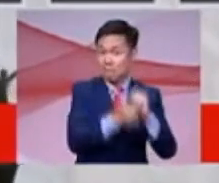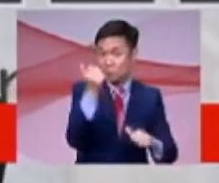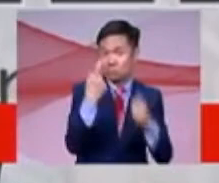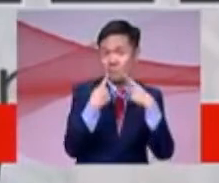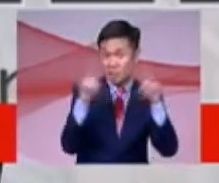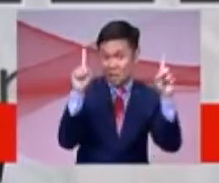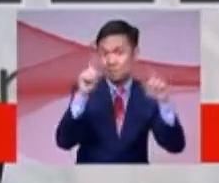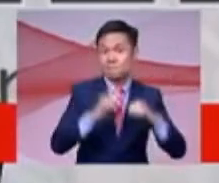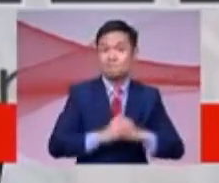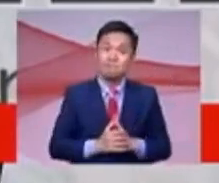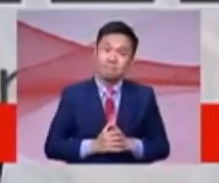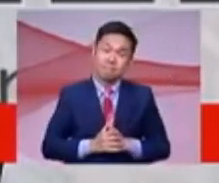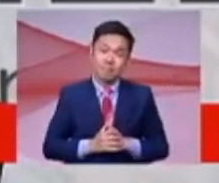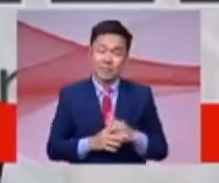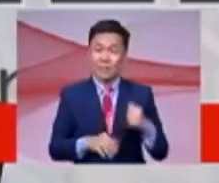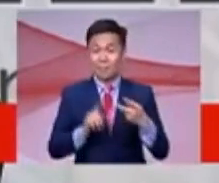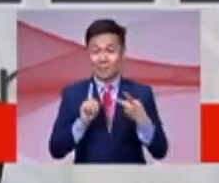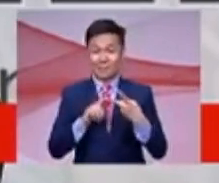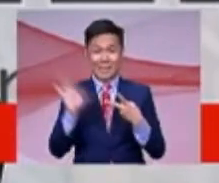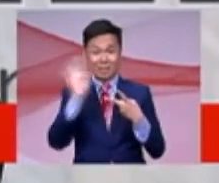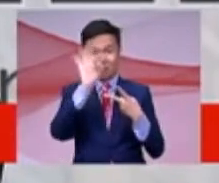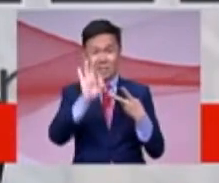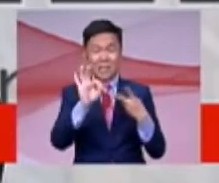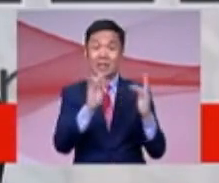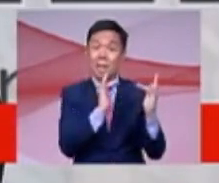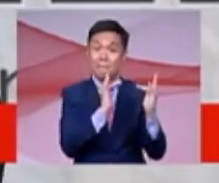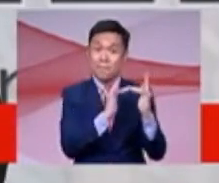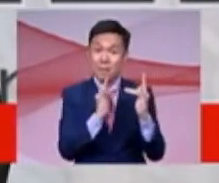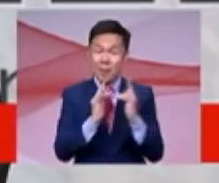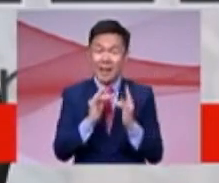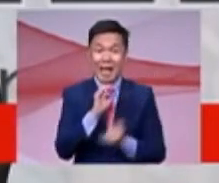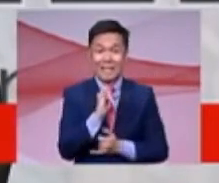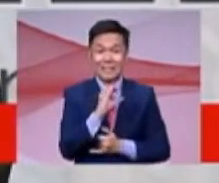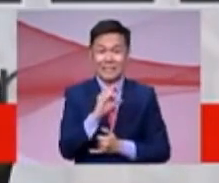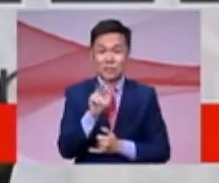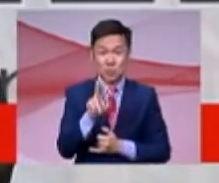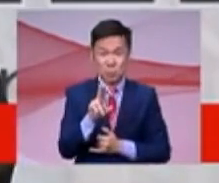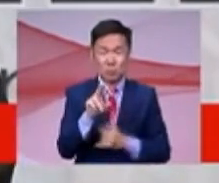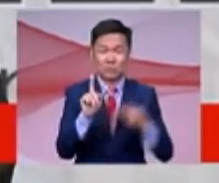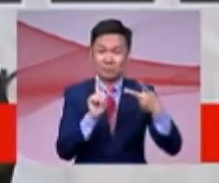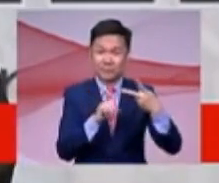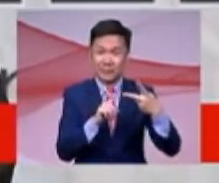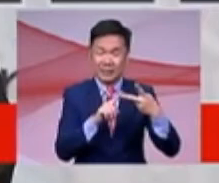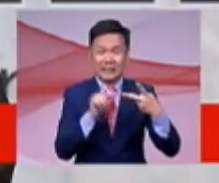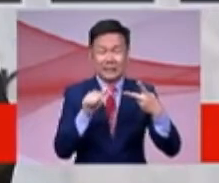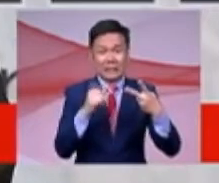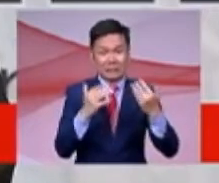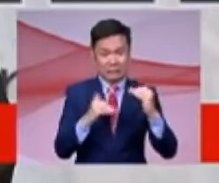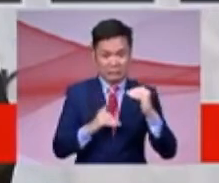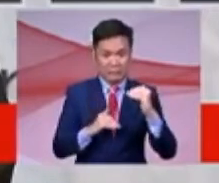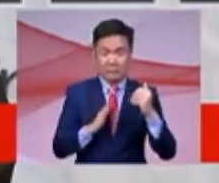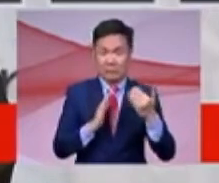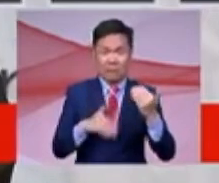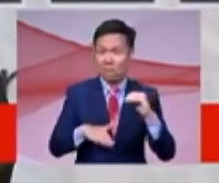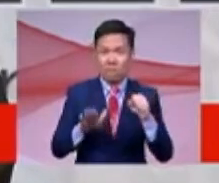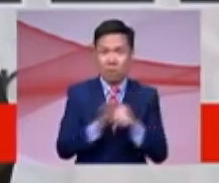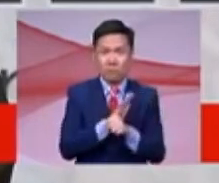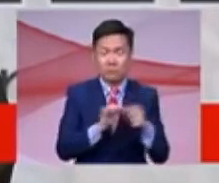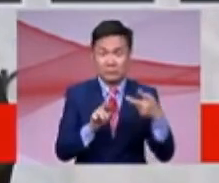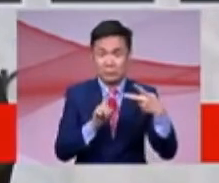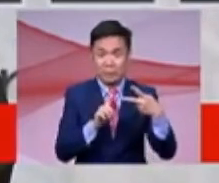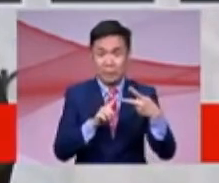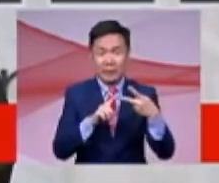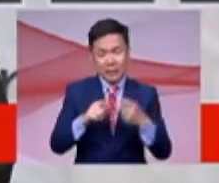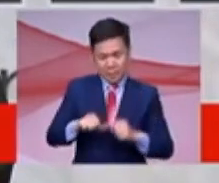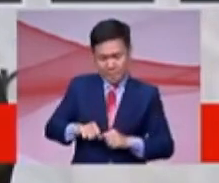kedua, berkenaan dengan bilangan katil di wad rawatan rapi dalam keadaan kapasiti penuh. Kami dimaklumkan bahawa